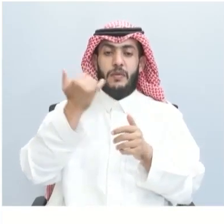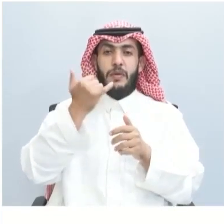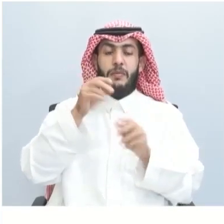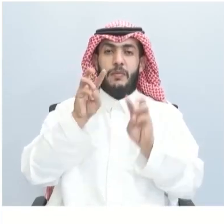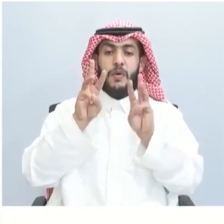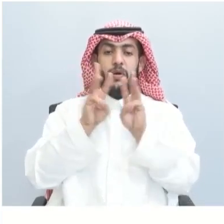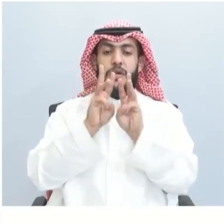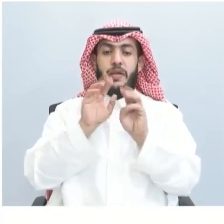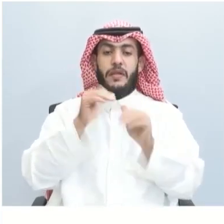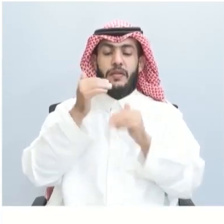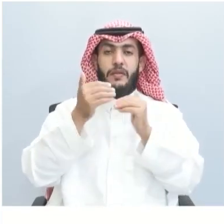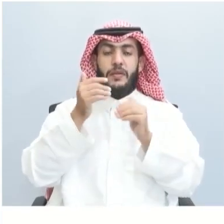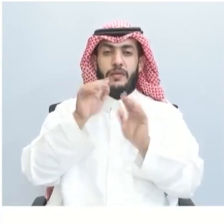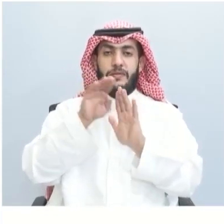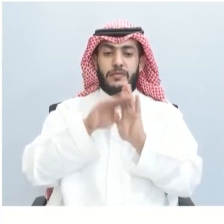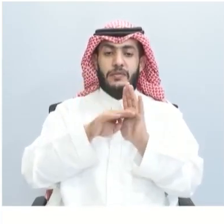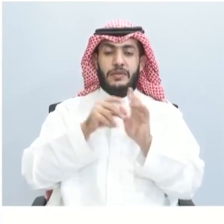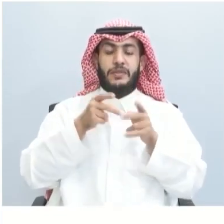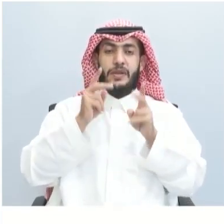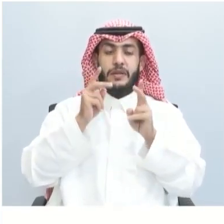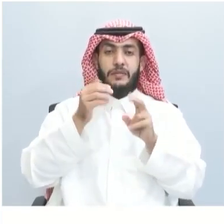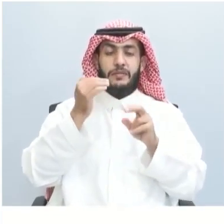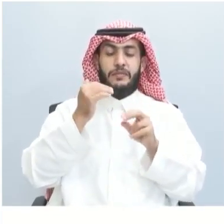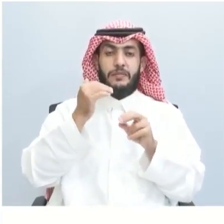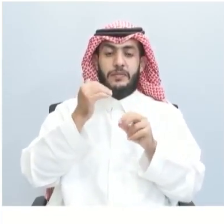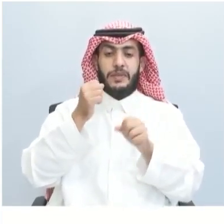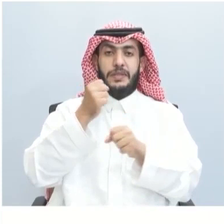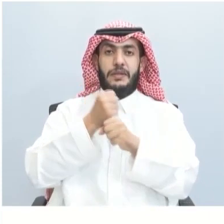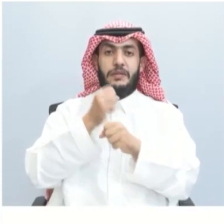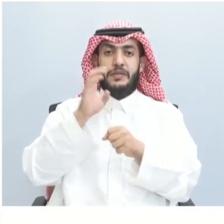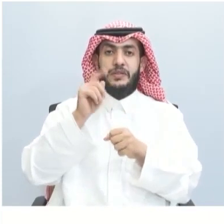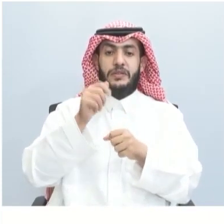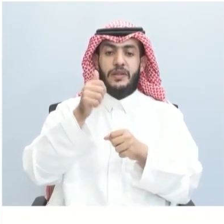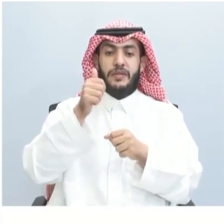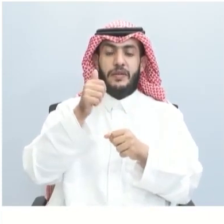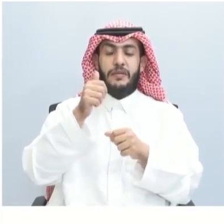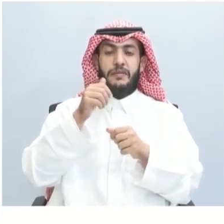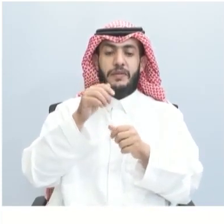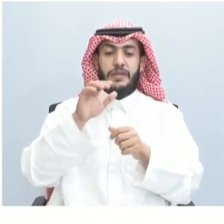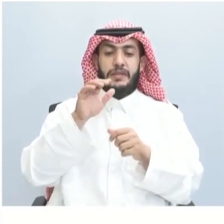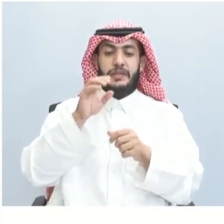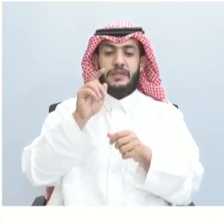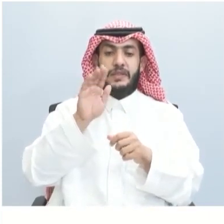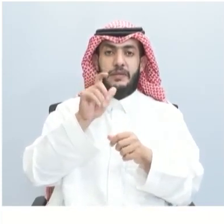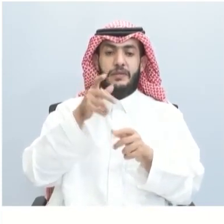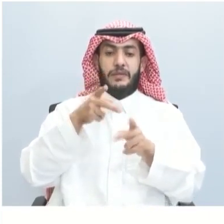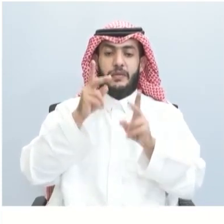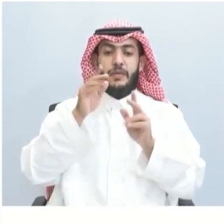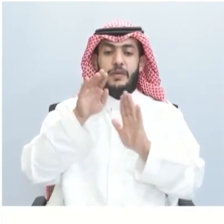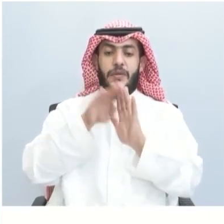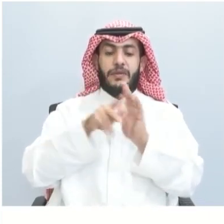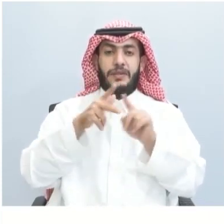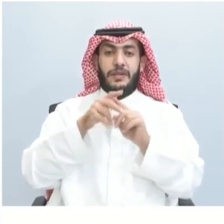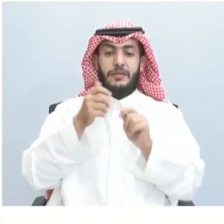الالكتروني التفاعلي وخطوات انشاءه استخدام جافا سكريبت لانشاء موقع الكتروني تفاعلي استخدام